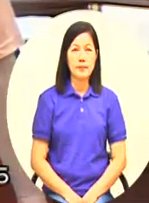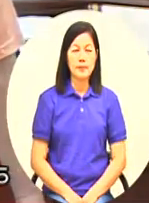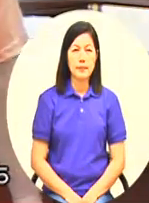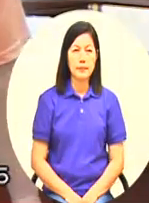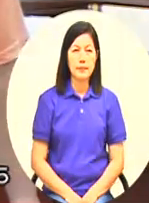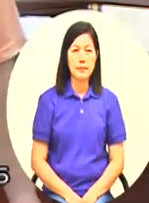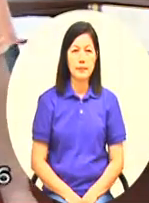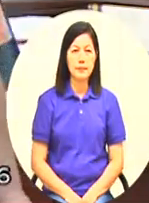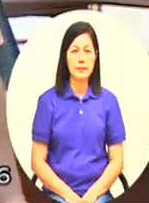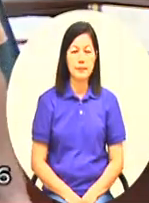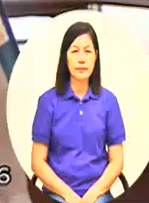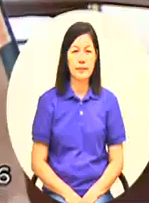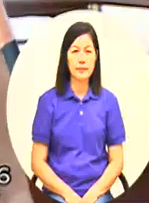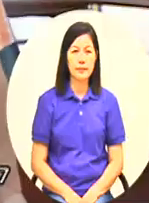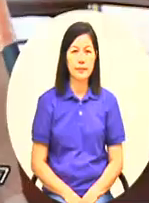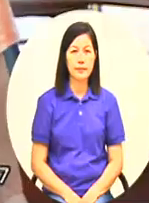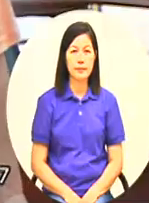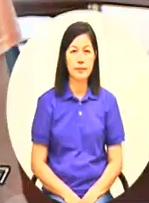好，